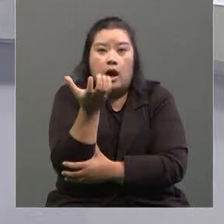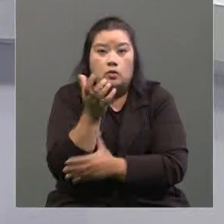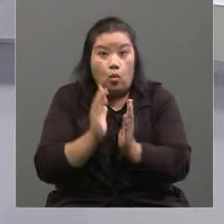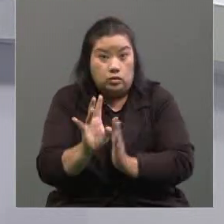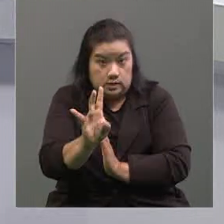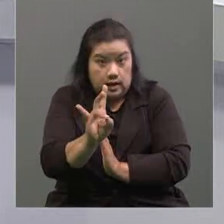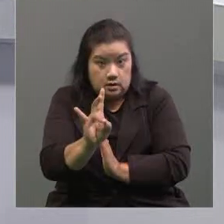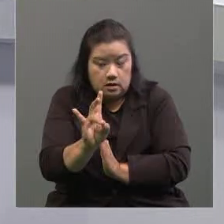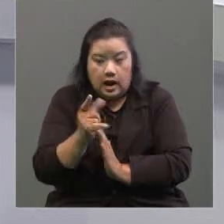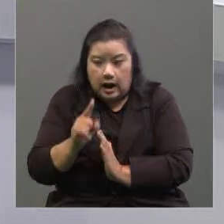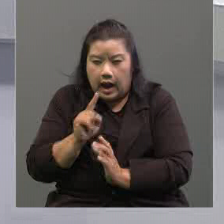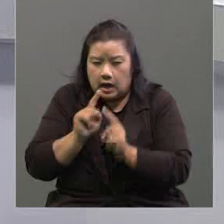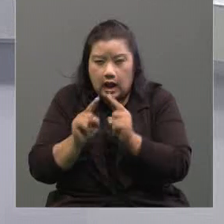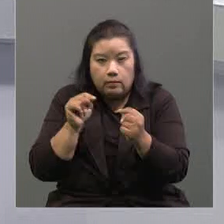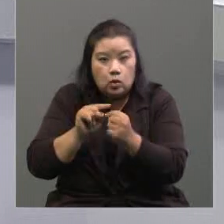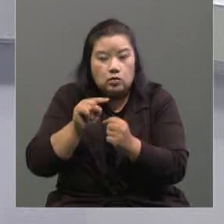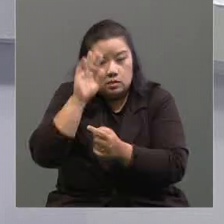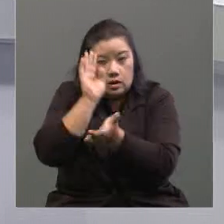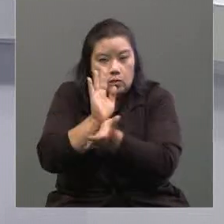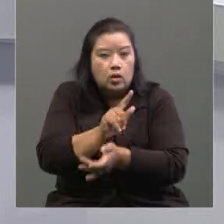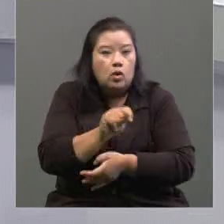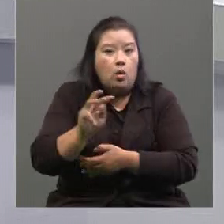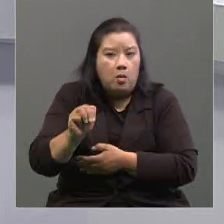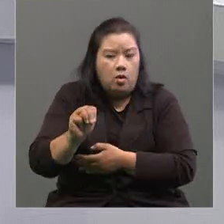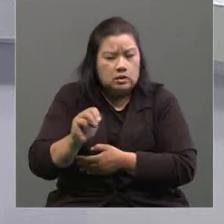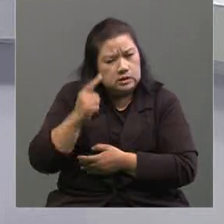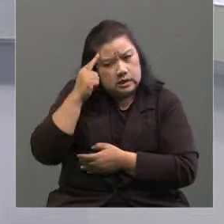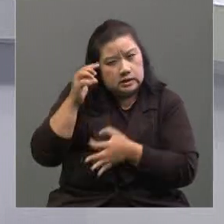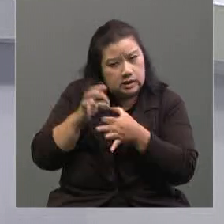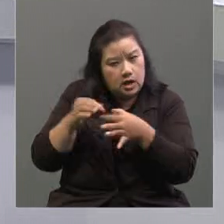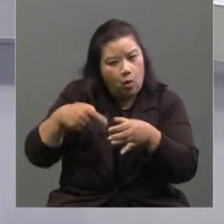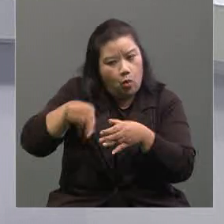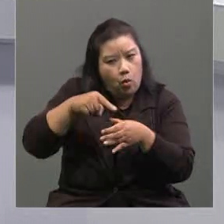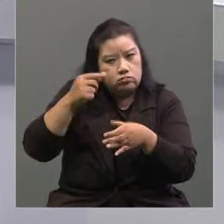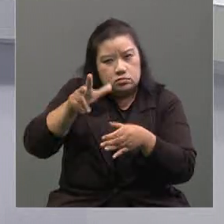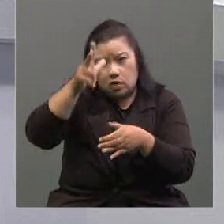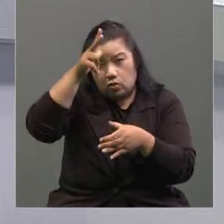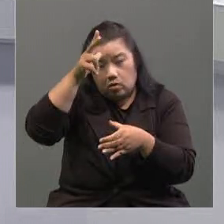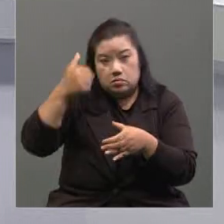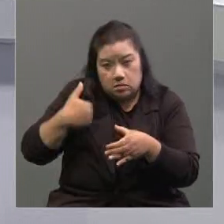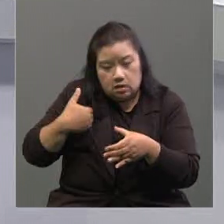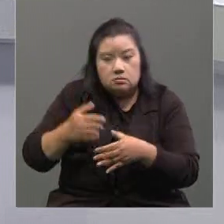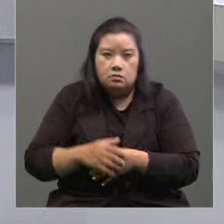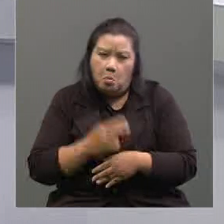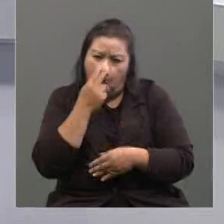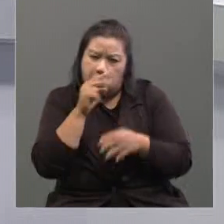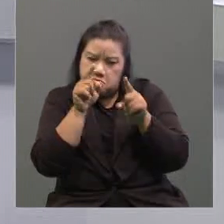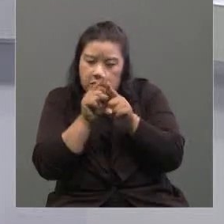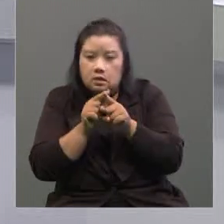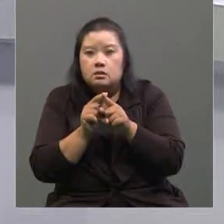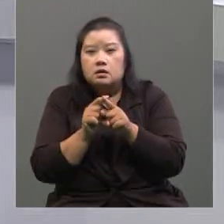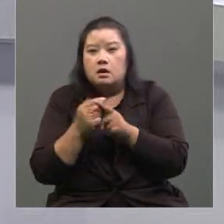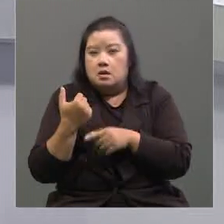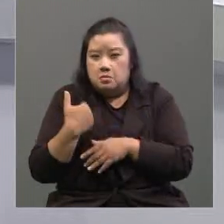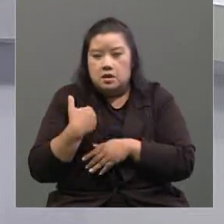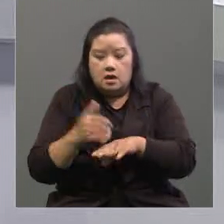การสอบสวนจากทางตม.ว่ามีลักษณะเป็นกลุ่มแก๊งหรือเปล่าเพราะว่าไม่ว่าจะเป็นลักษณะของตัวคนที่มีแผลมี